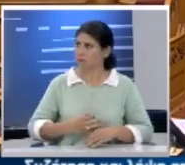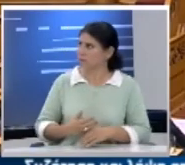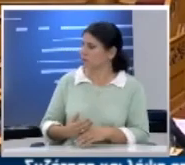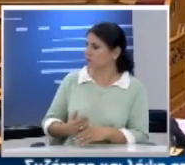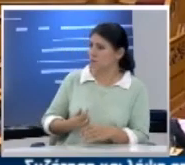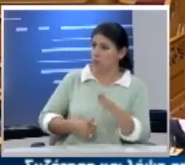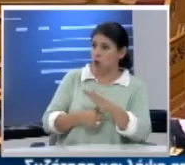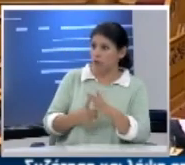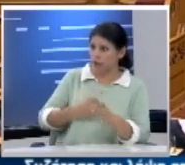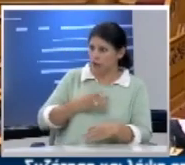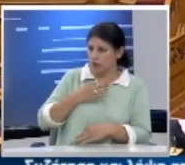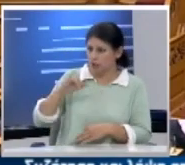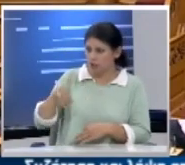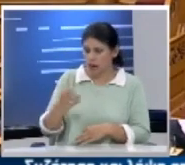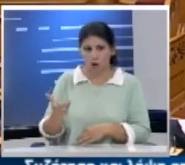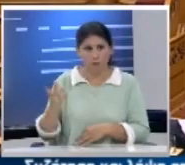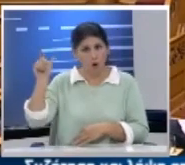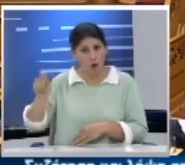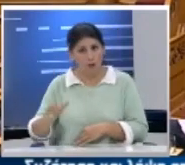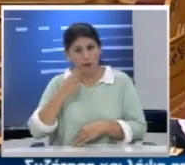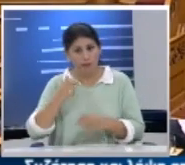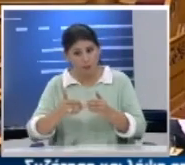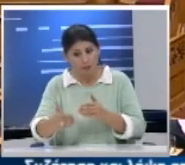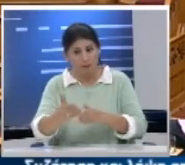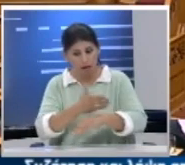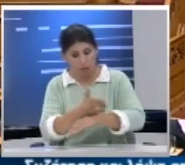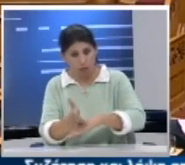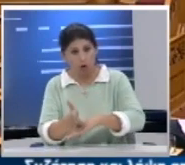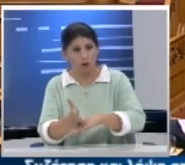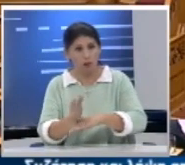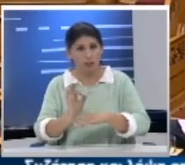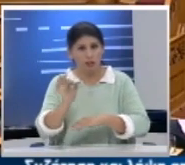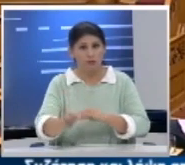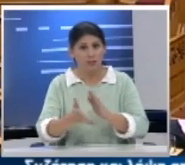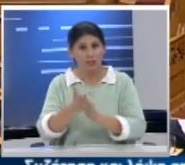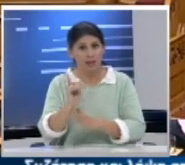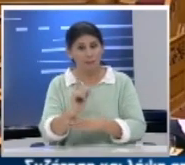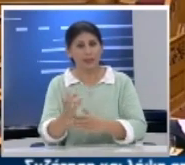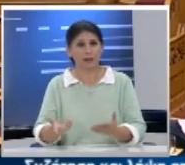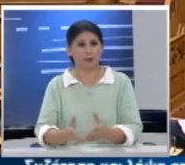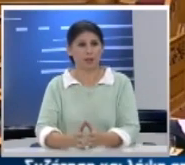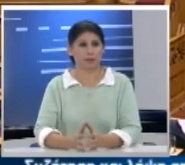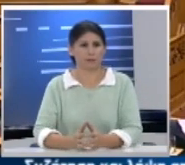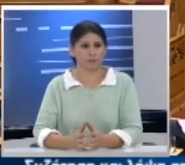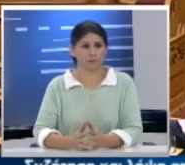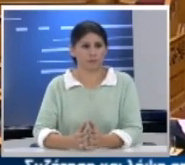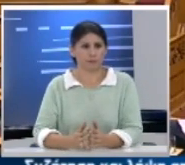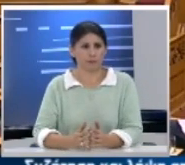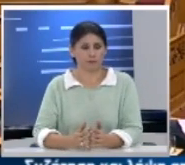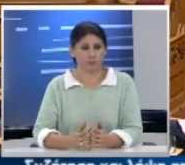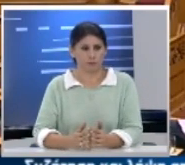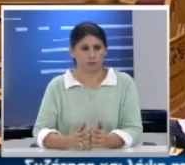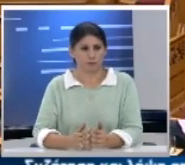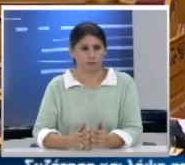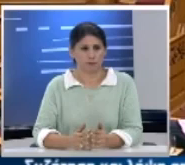Ο ίδιος μου ζητήσατε να μην μιλήσουμε παραπάνω χρόνο και φτάσατε τα 15 λεπτά. Ρωτήστε όταν είπα ότι δεν πρέπει να μιλάνε οι μιλητές